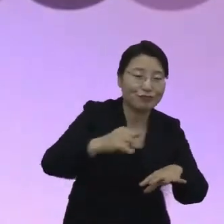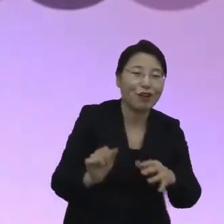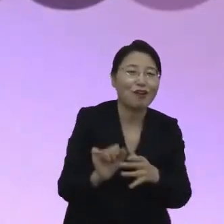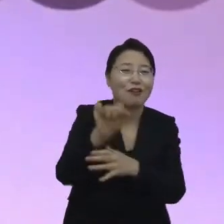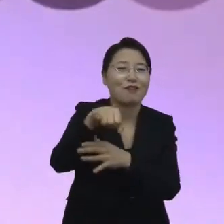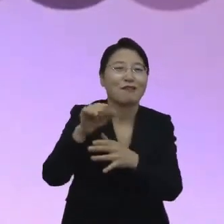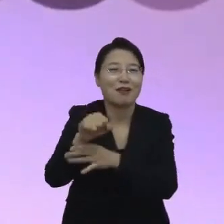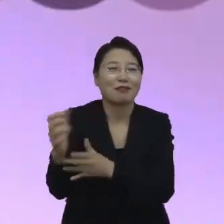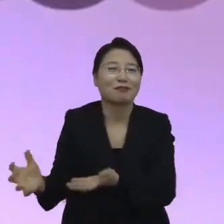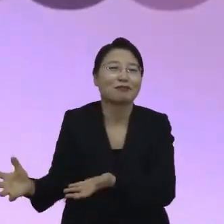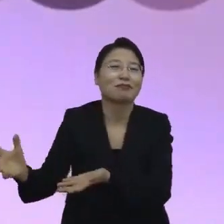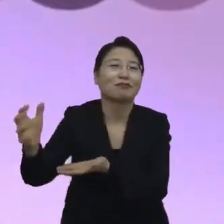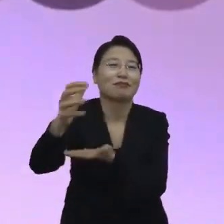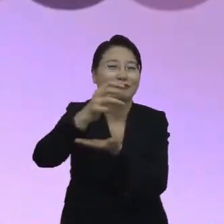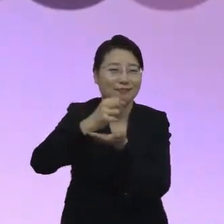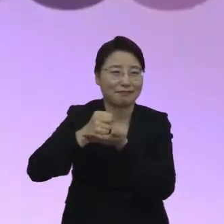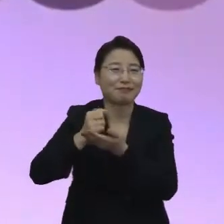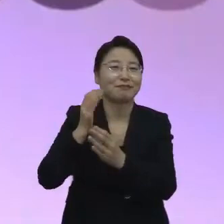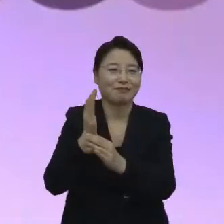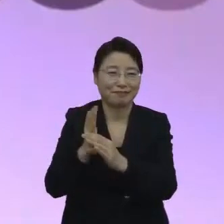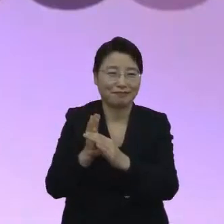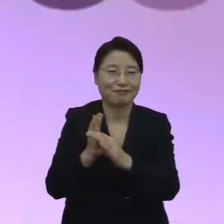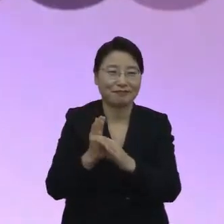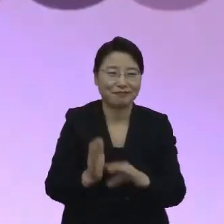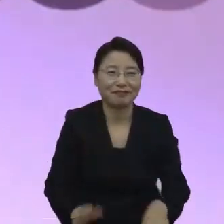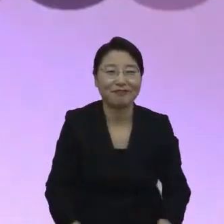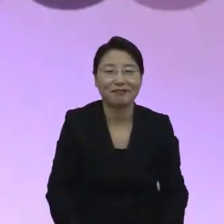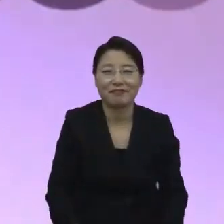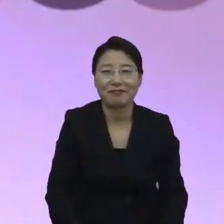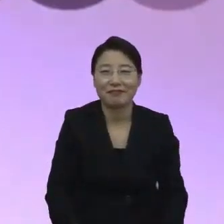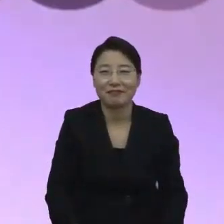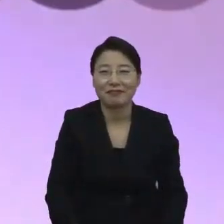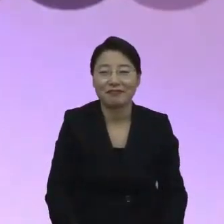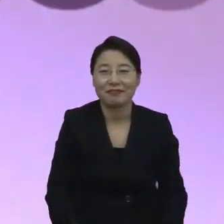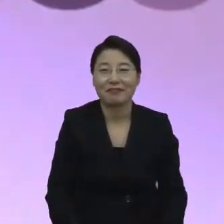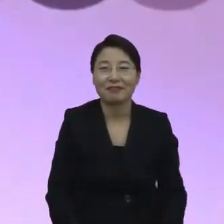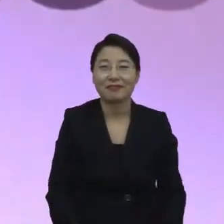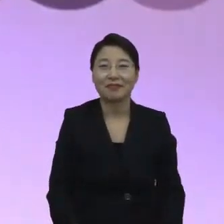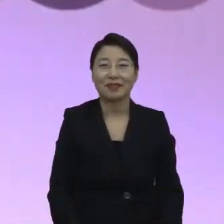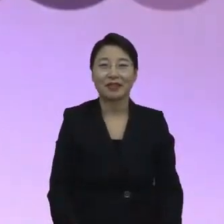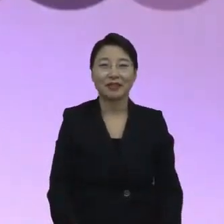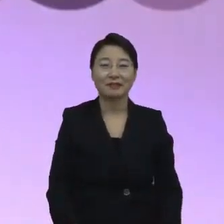알찬 알곡을 맺고 있다고 판단합니다. 여러분,